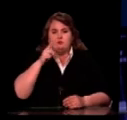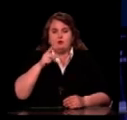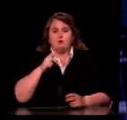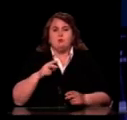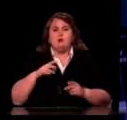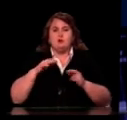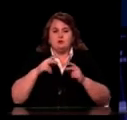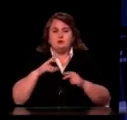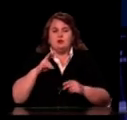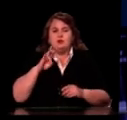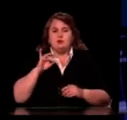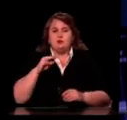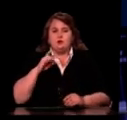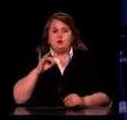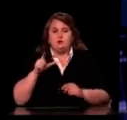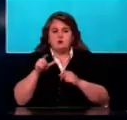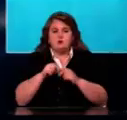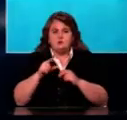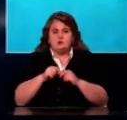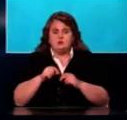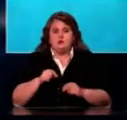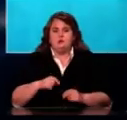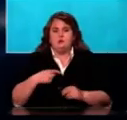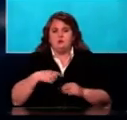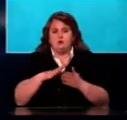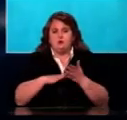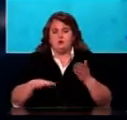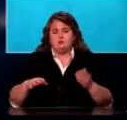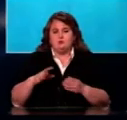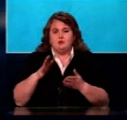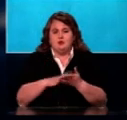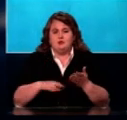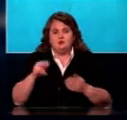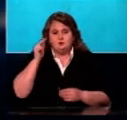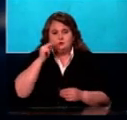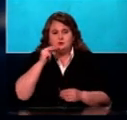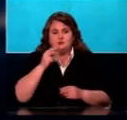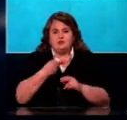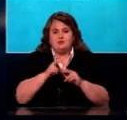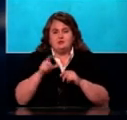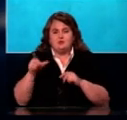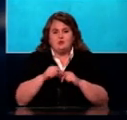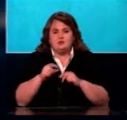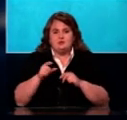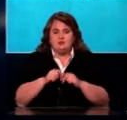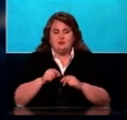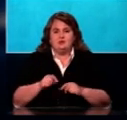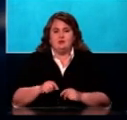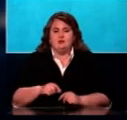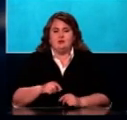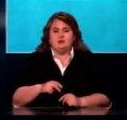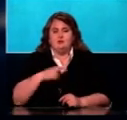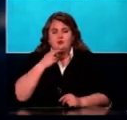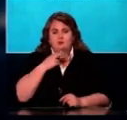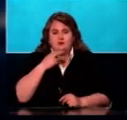проходили нитросоединения. Мы продолжаем с вами изучать эти соединения. Итак,